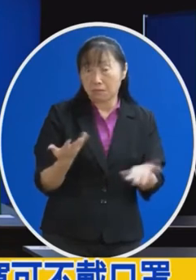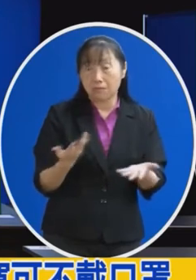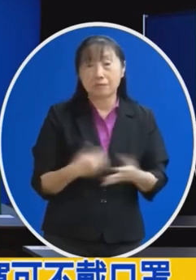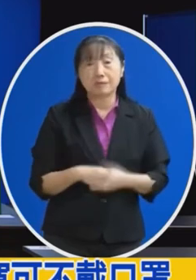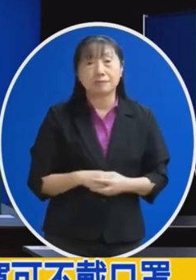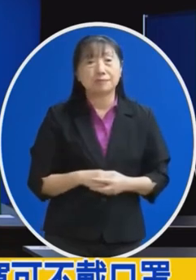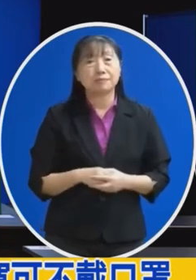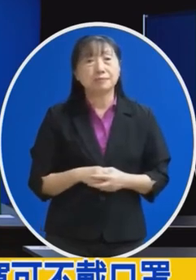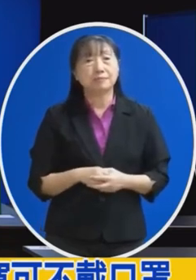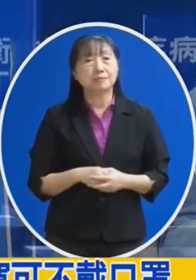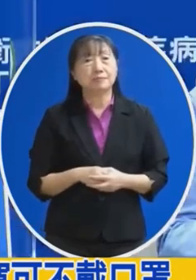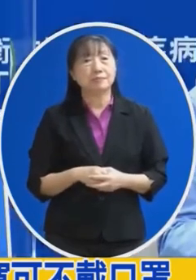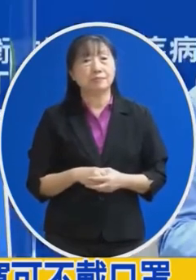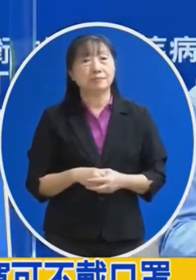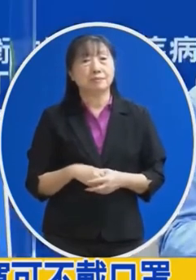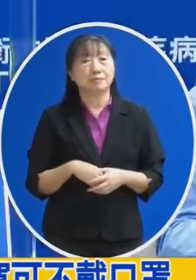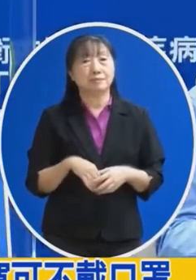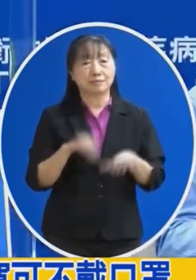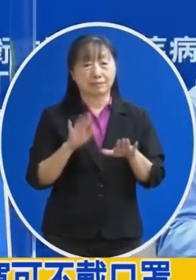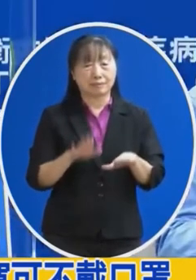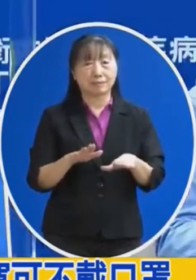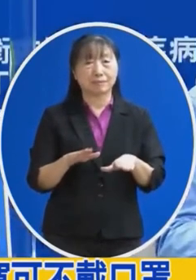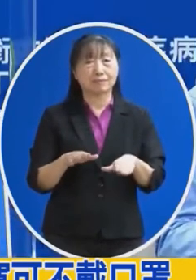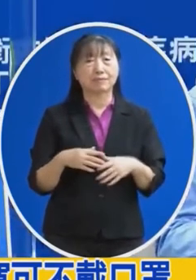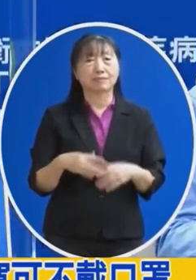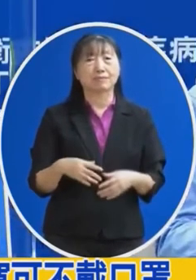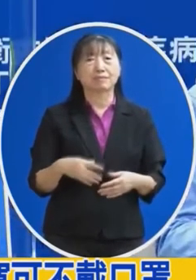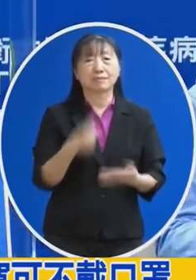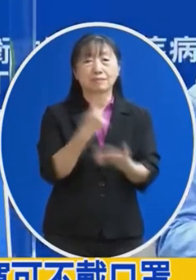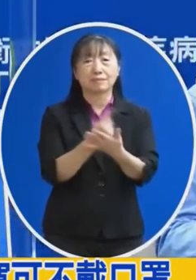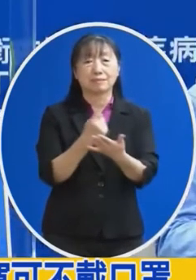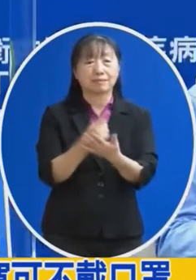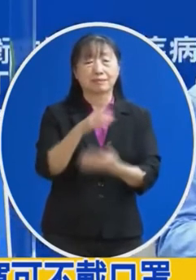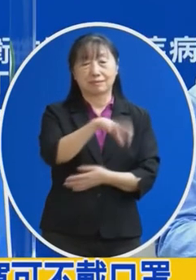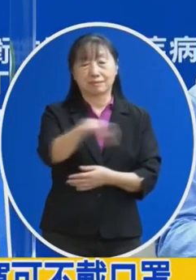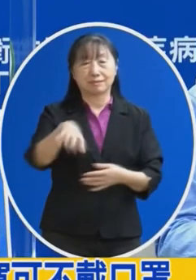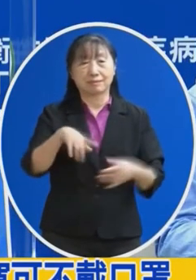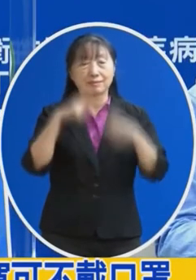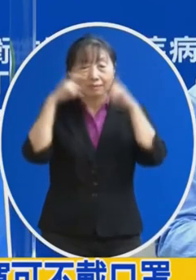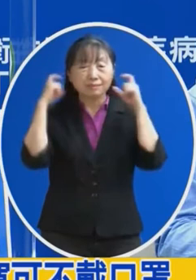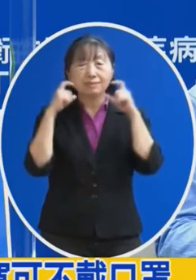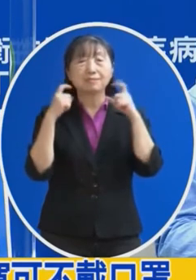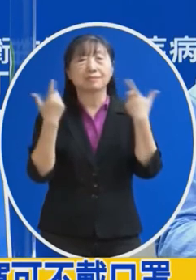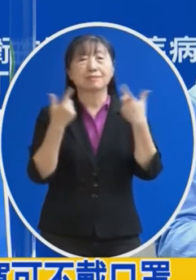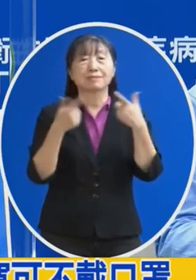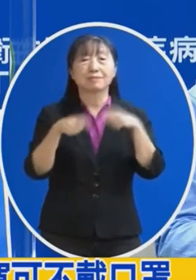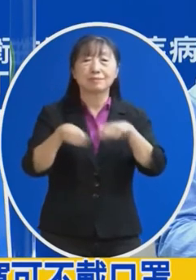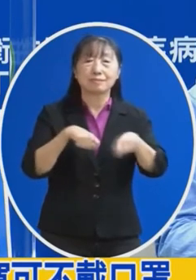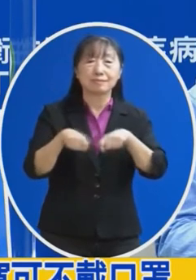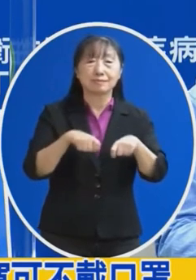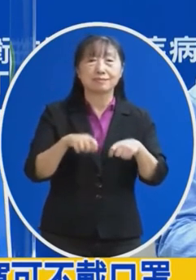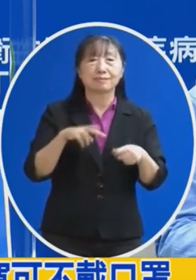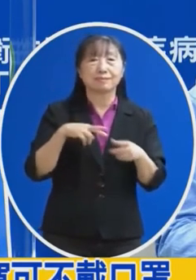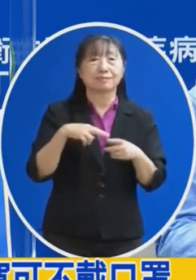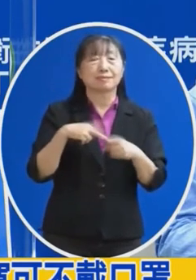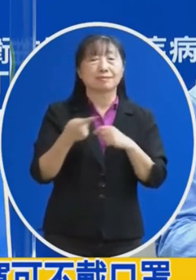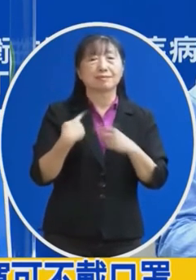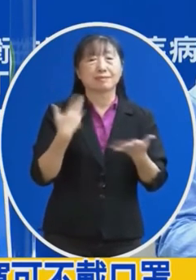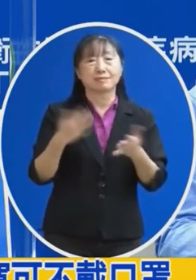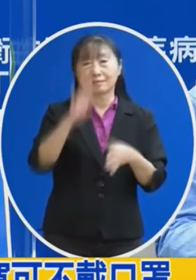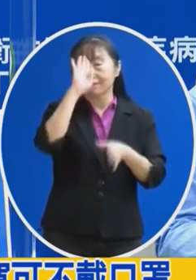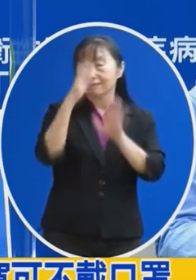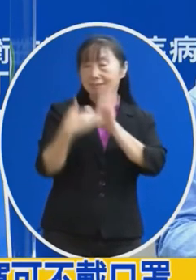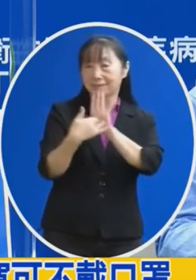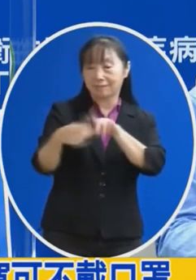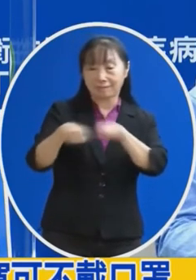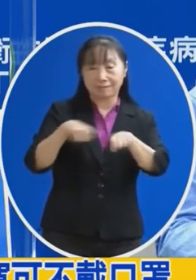谢。 好，基本上当然所有的这些相关的戴口罩政策也好，或是我们的所谓的防疫的政